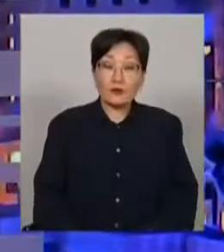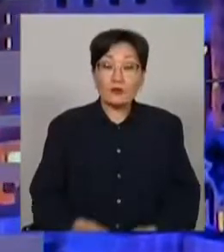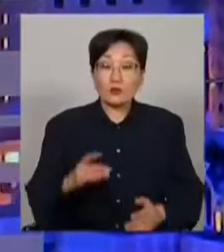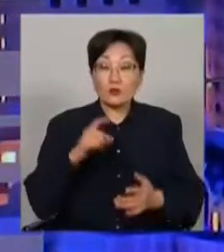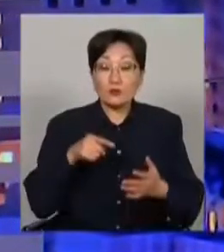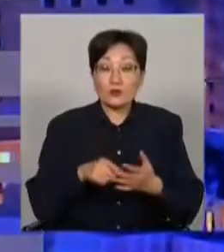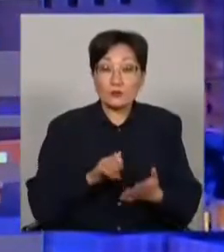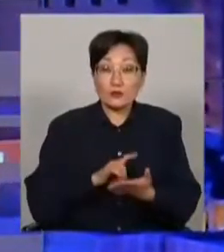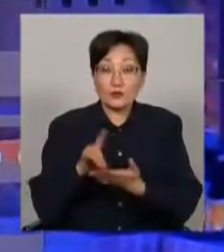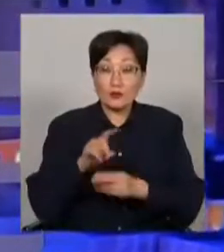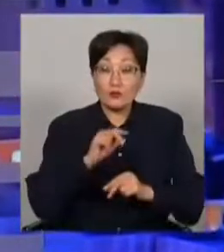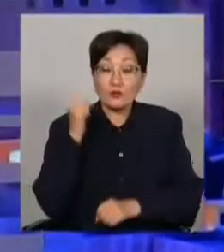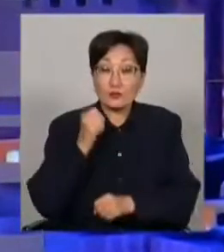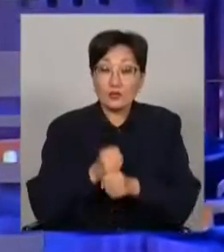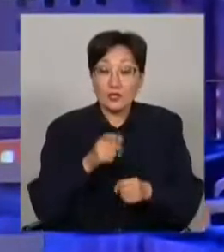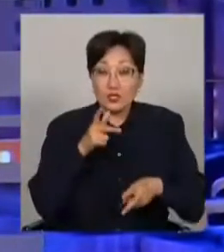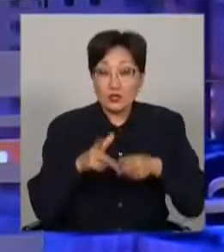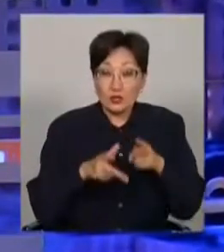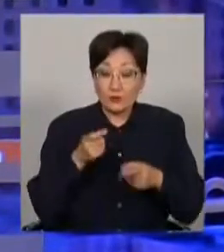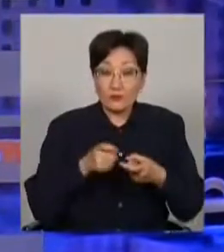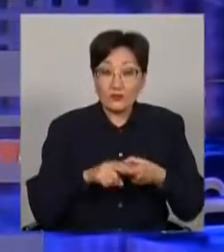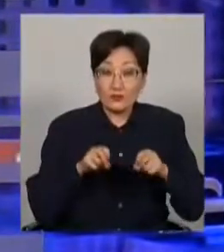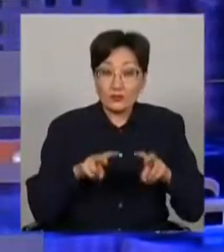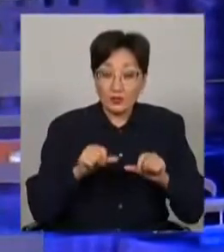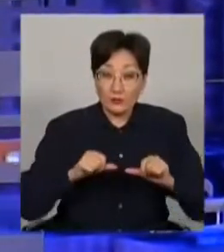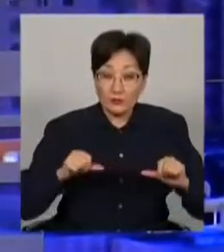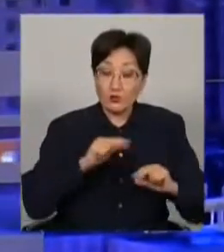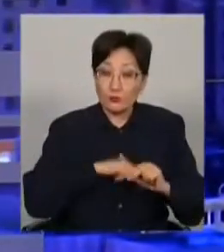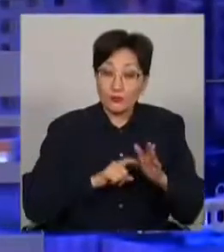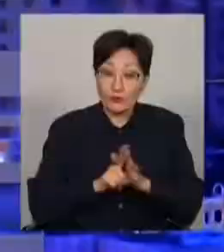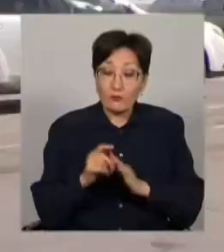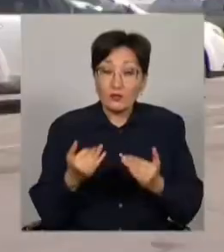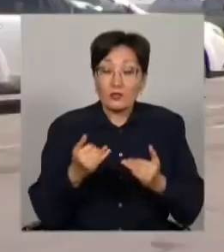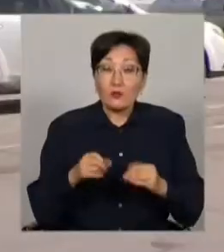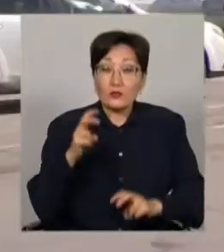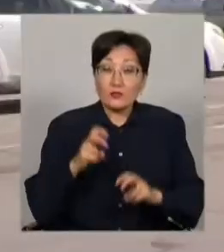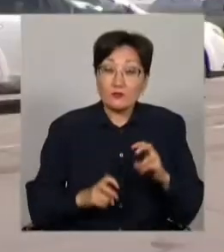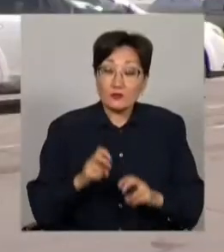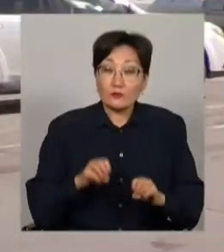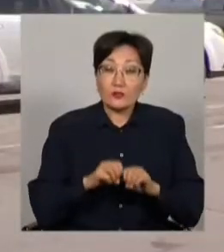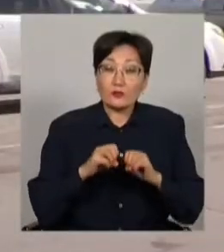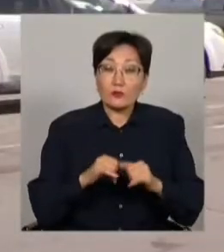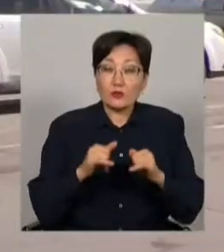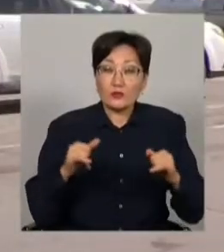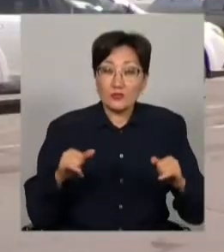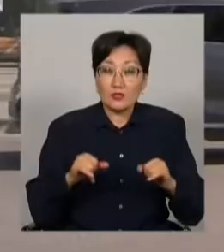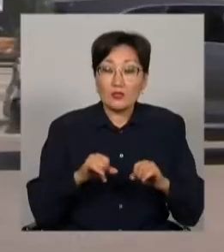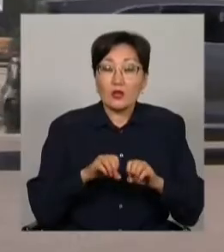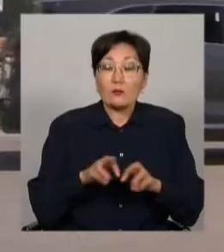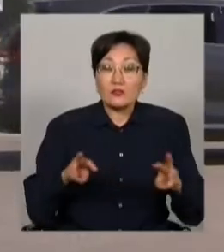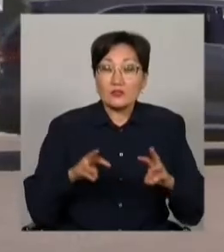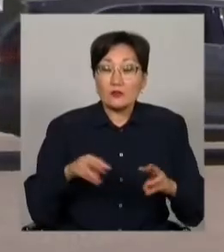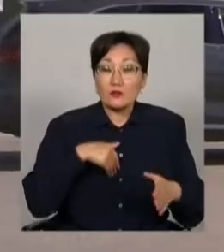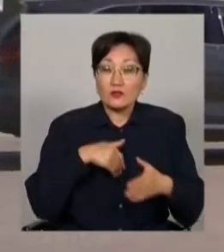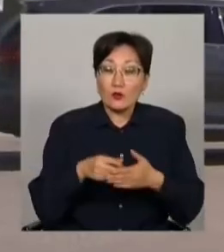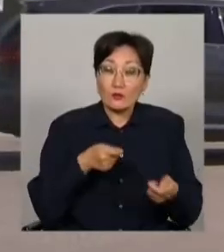Елордадағы әуежай жұмысшыларының шағымына қатысты арнайы комиссия құрылды. Ол туралы индустрия және инфрақұрылымдық даму министрлігінің